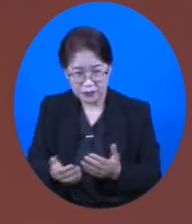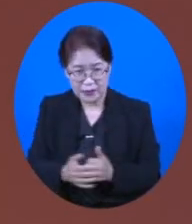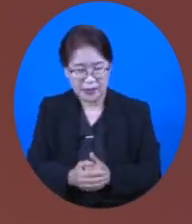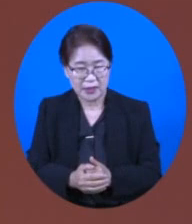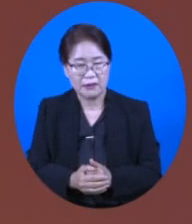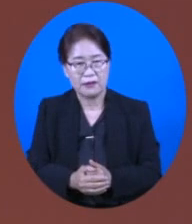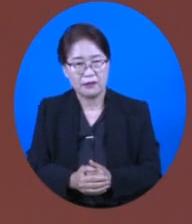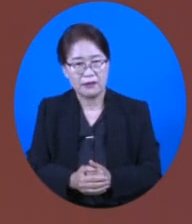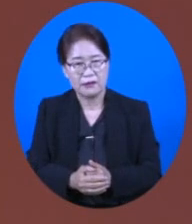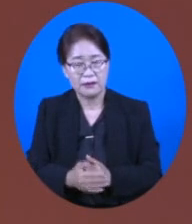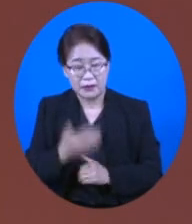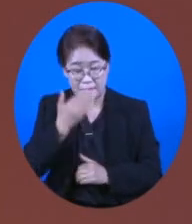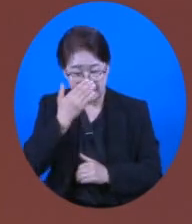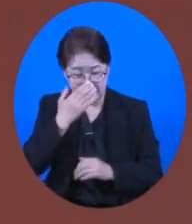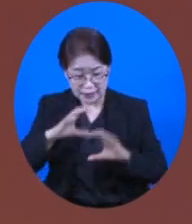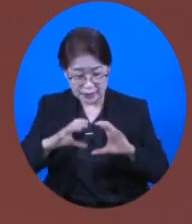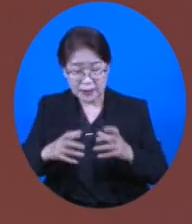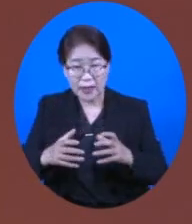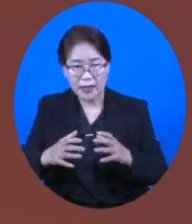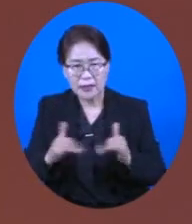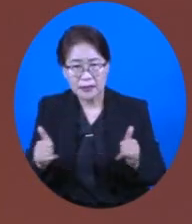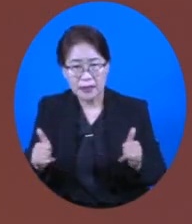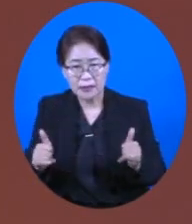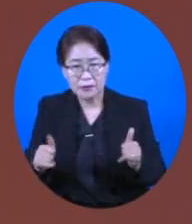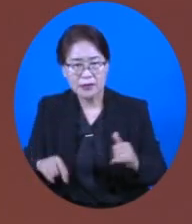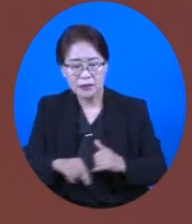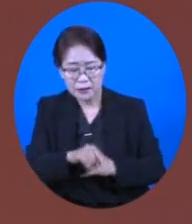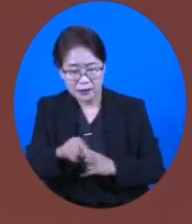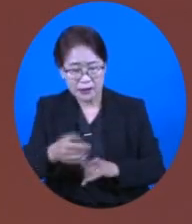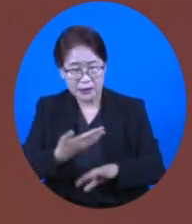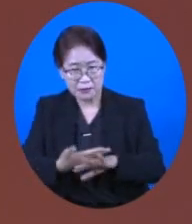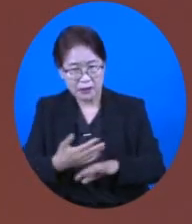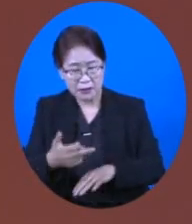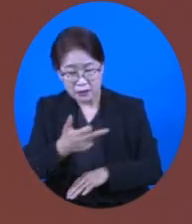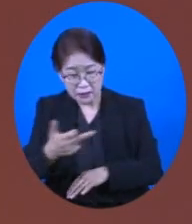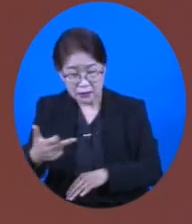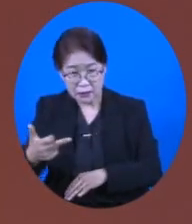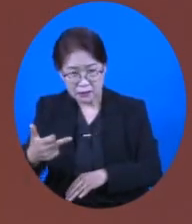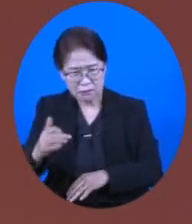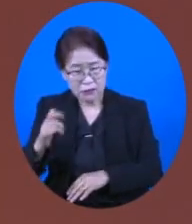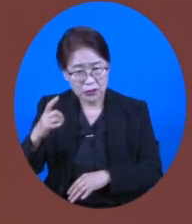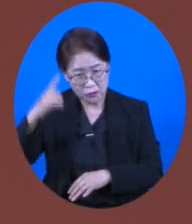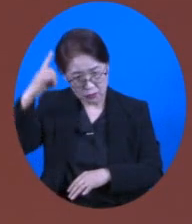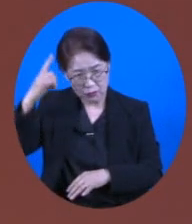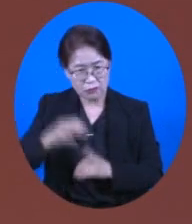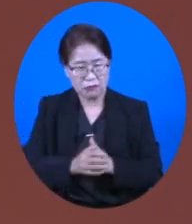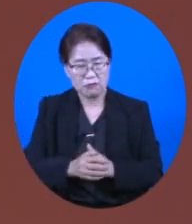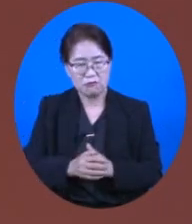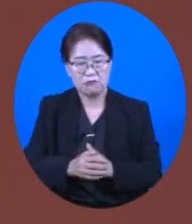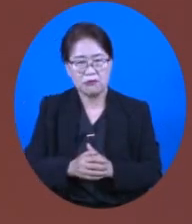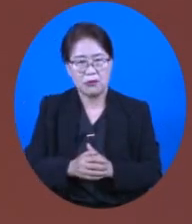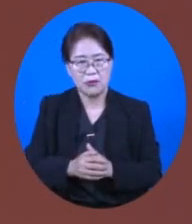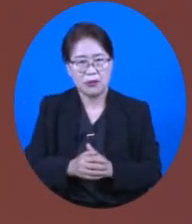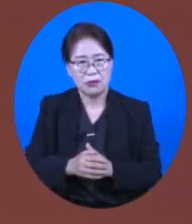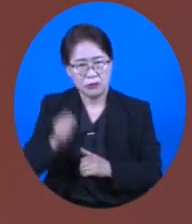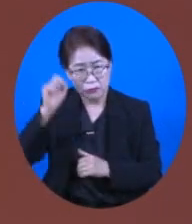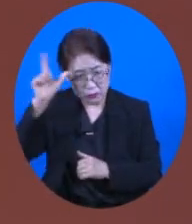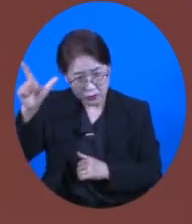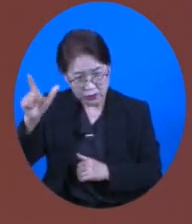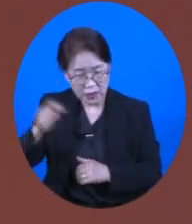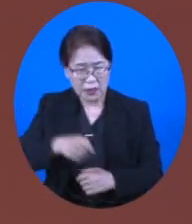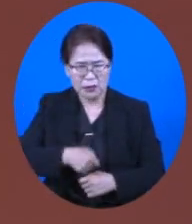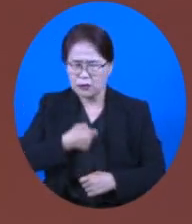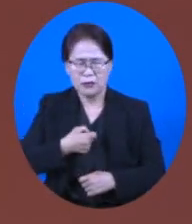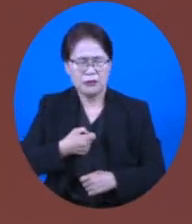이스라엘 민족이요, 다른 민족에 비해서 더 크다든지 더 우월하다든지 더